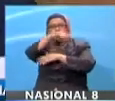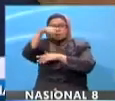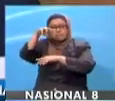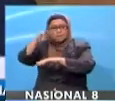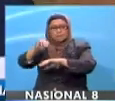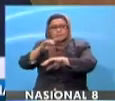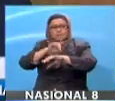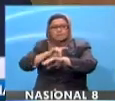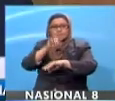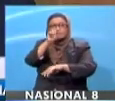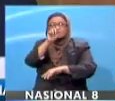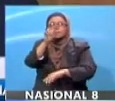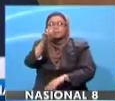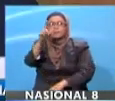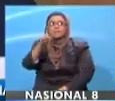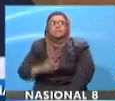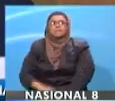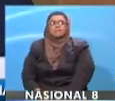TV1.